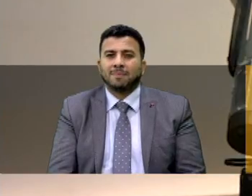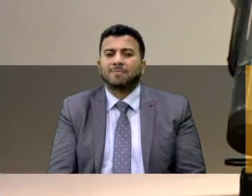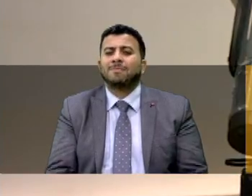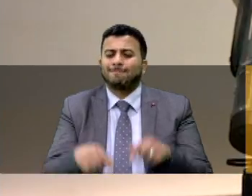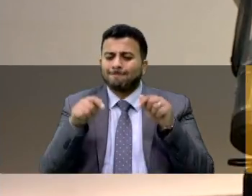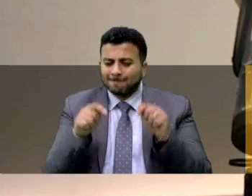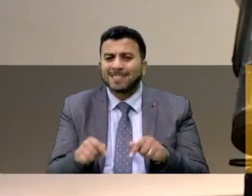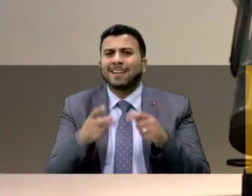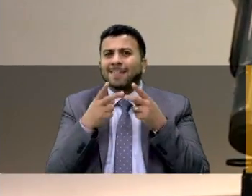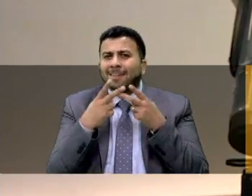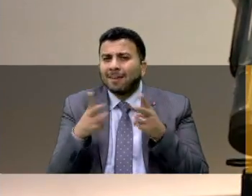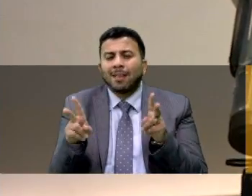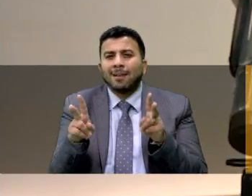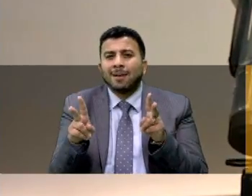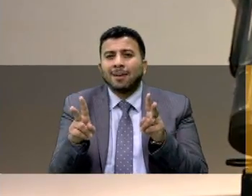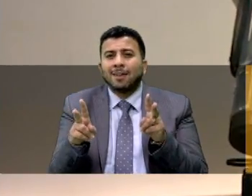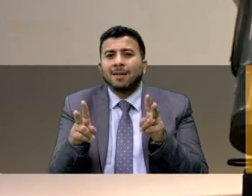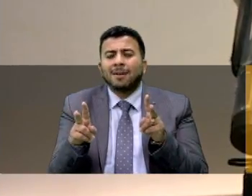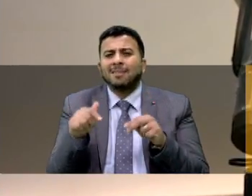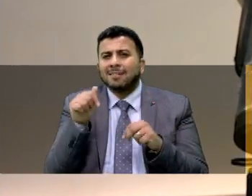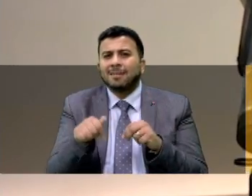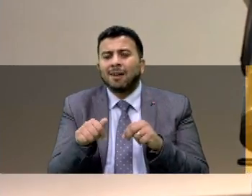ومن هنا يعني كانت